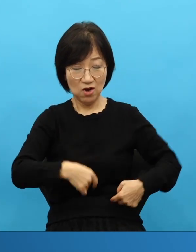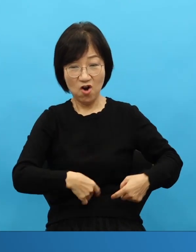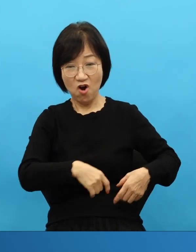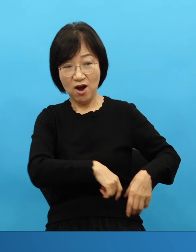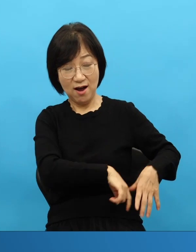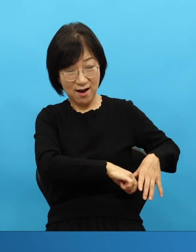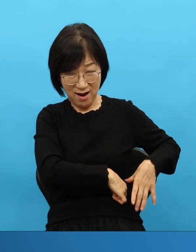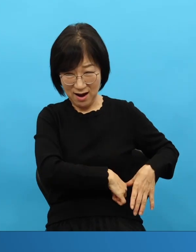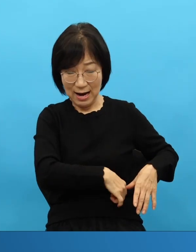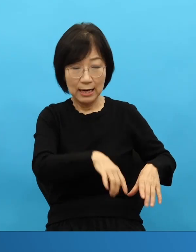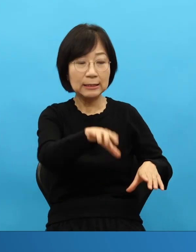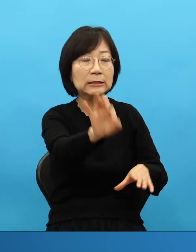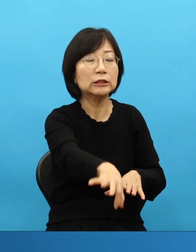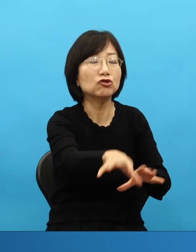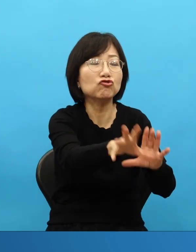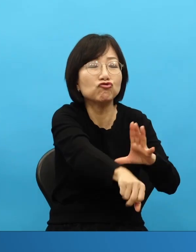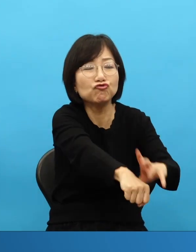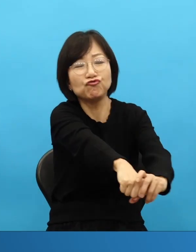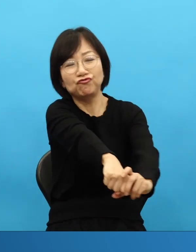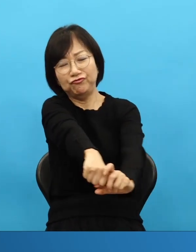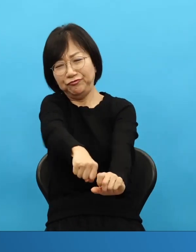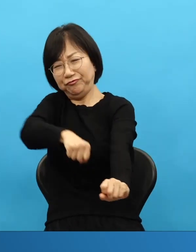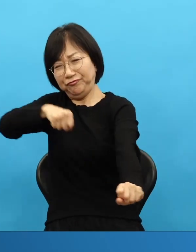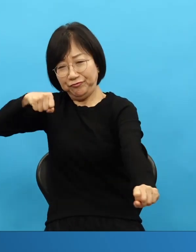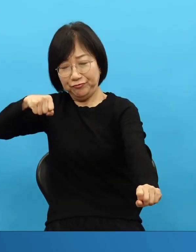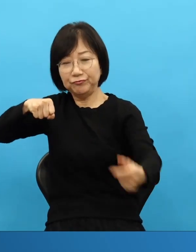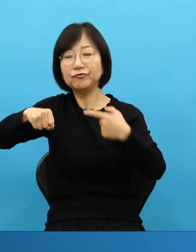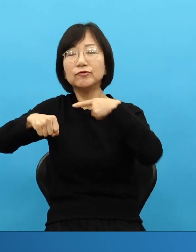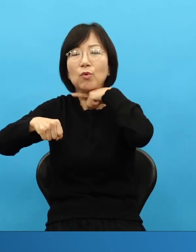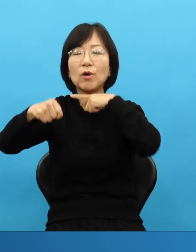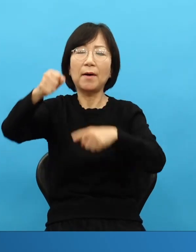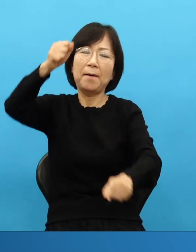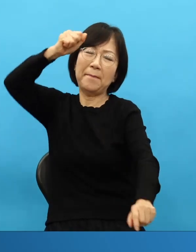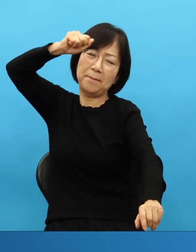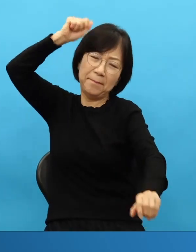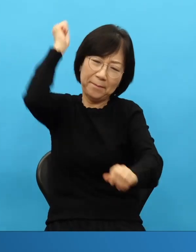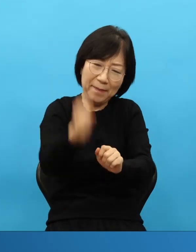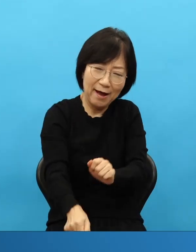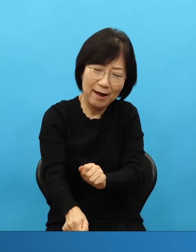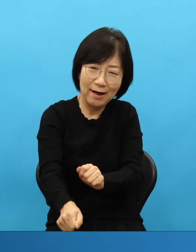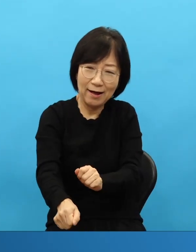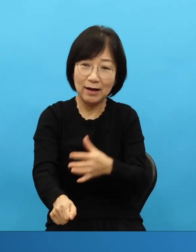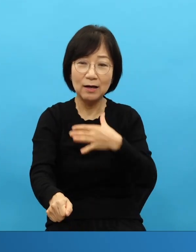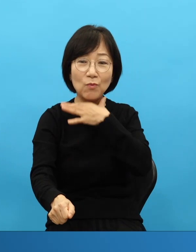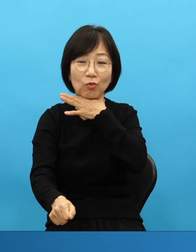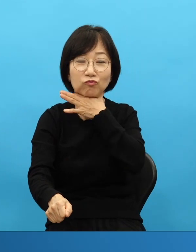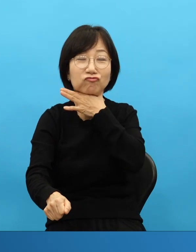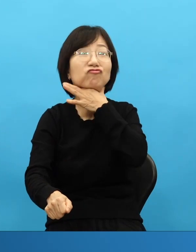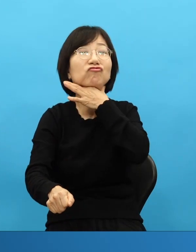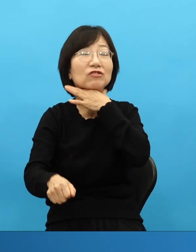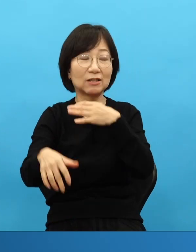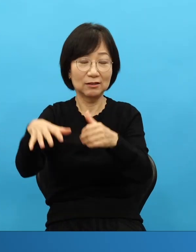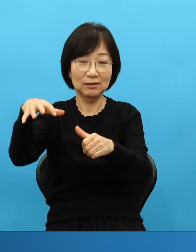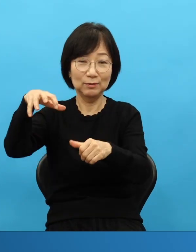골리앗 목 날립니다. That he took Goliath's own sword from his side and he beheaded Goliath. 이걸 들고 간 거예요. And that's what he